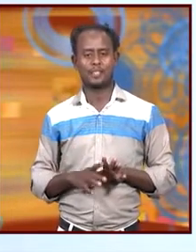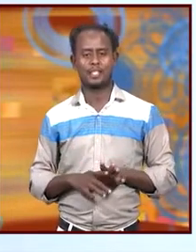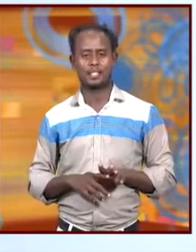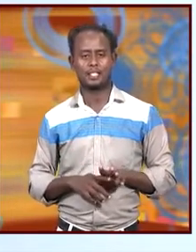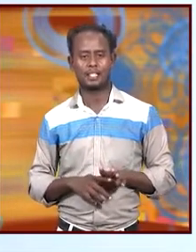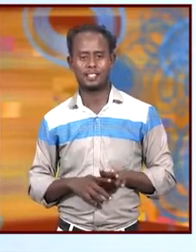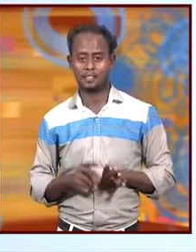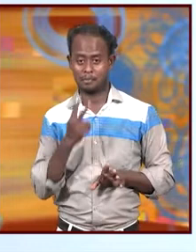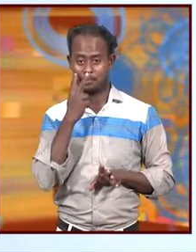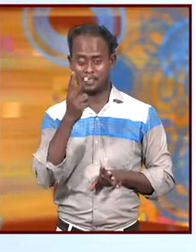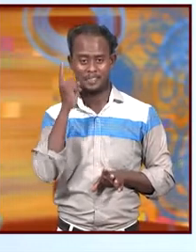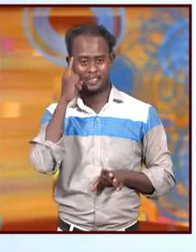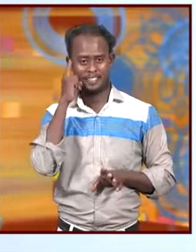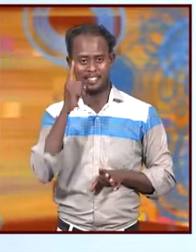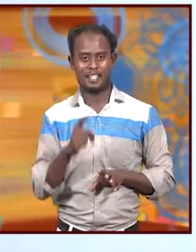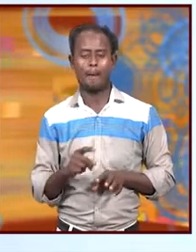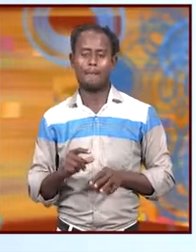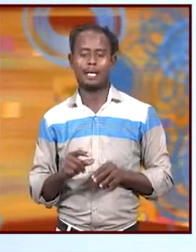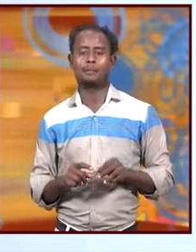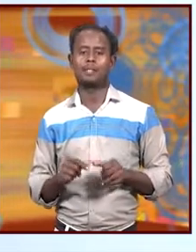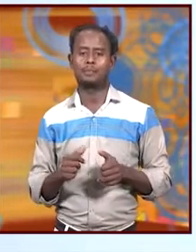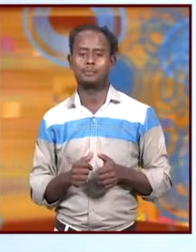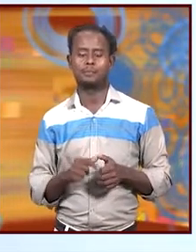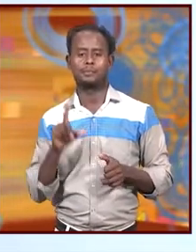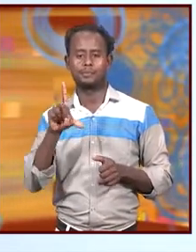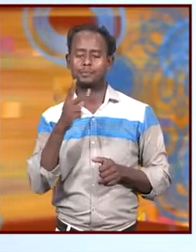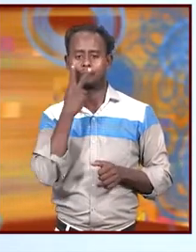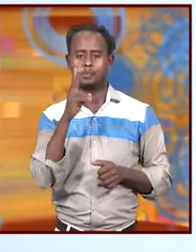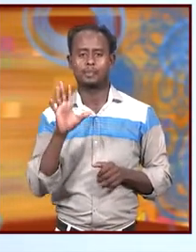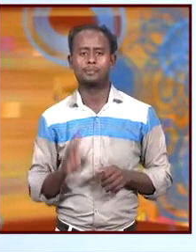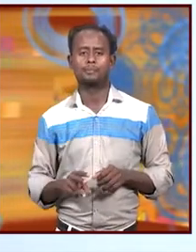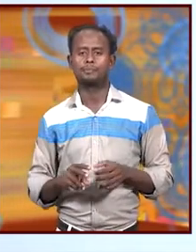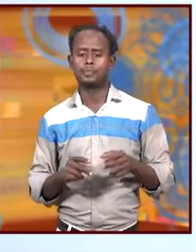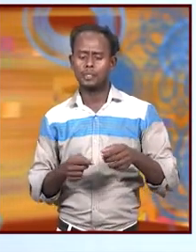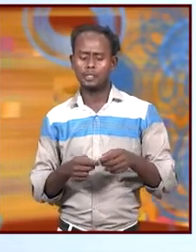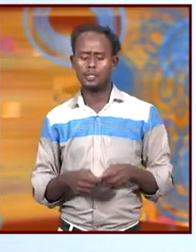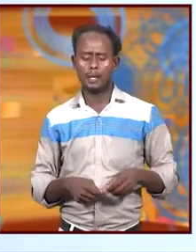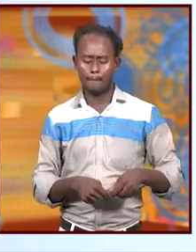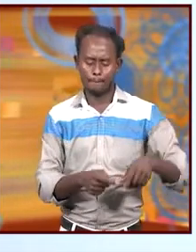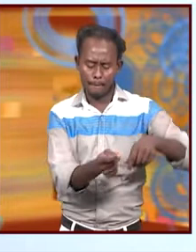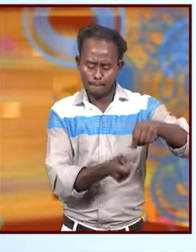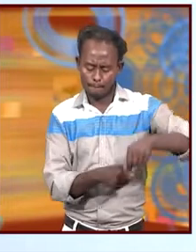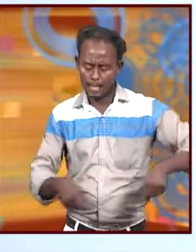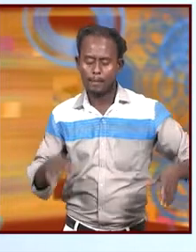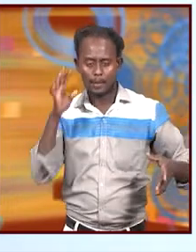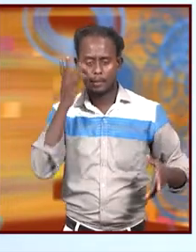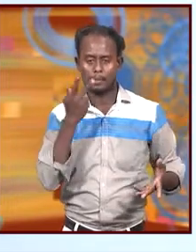நாம் இப்பொழுது காண இருப்பது அதனுடைய பரப்பளவு. ஆக செவ்வக வடிவ பூங்காவினுடைய